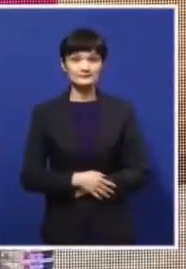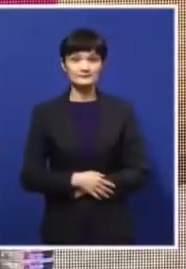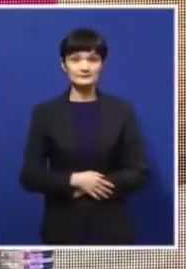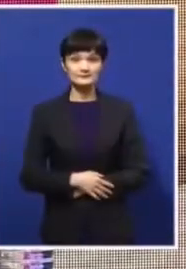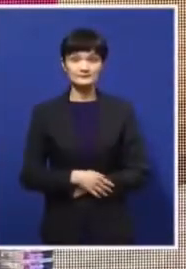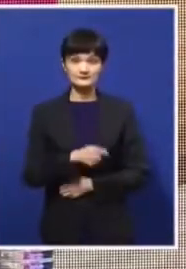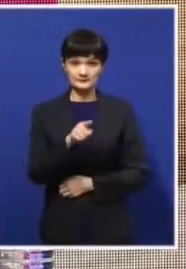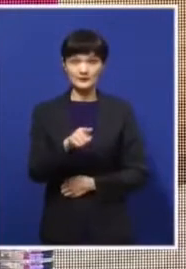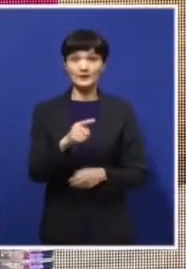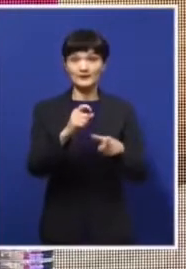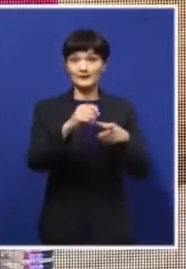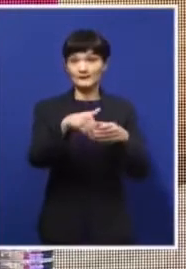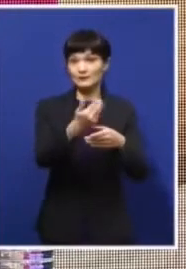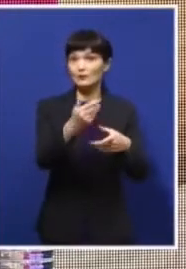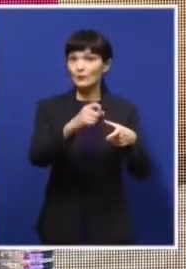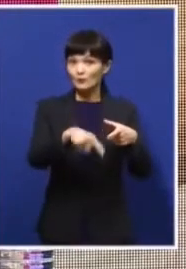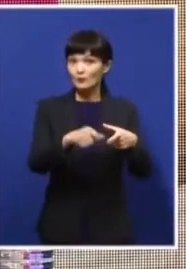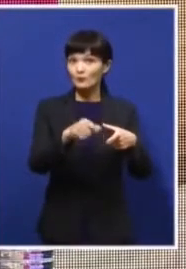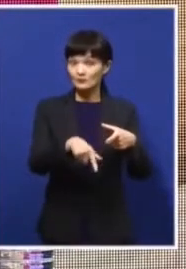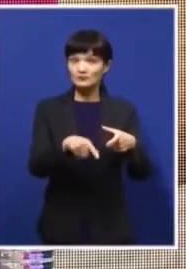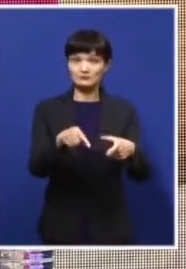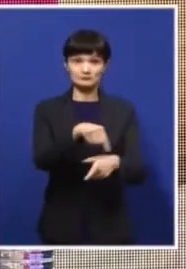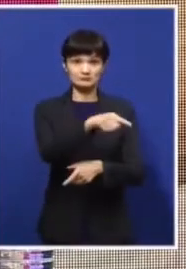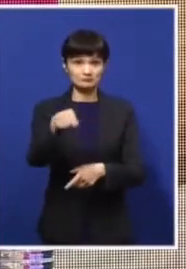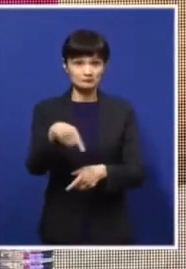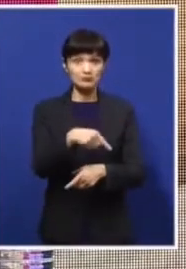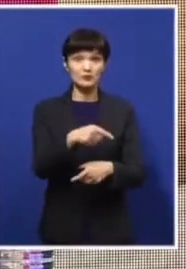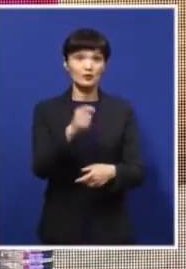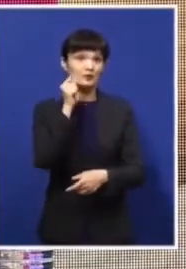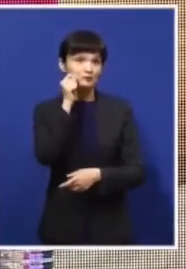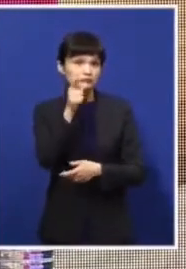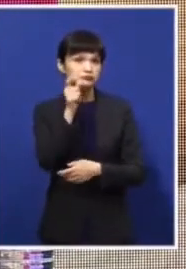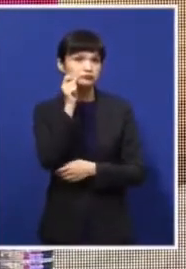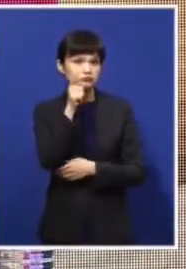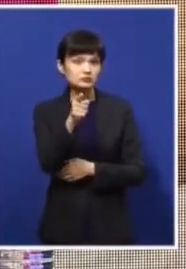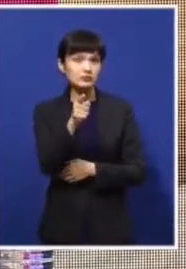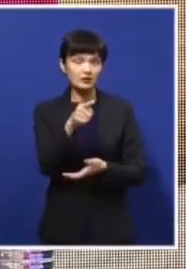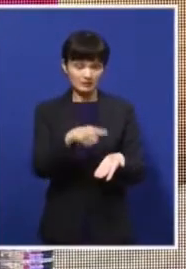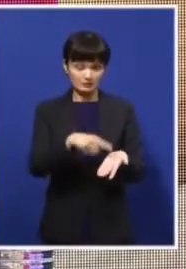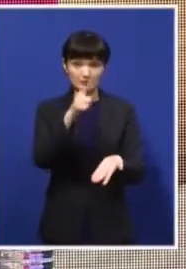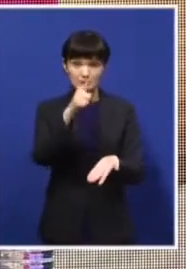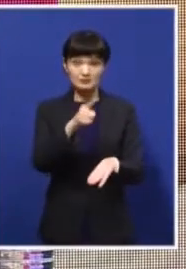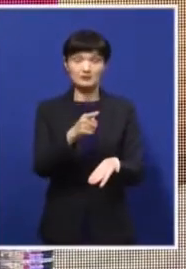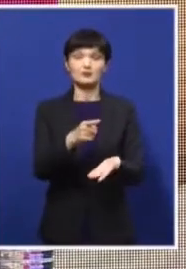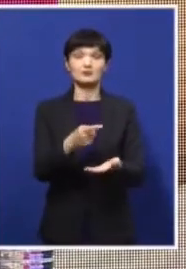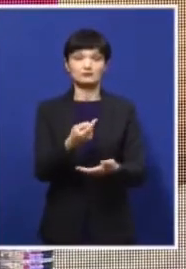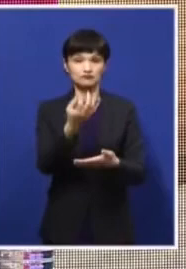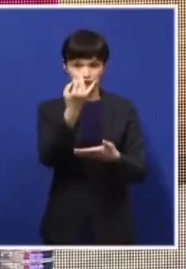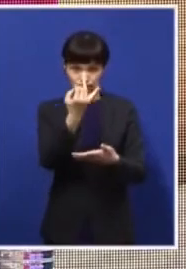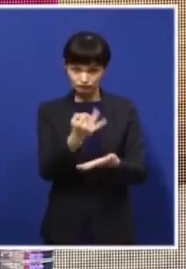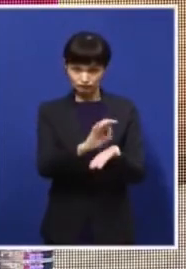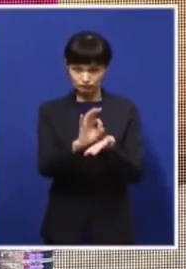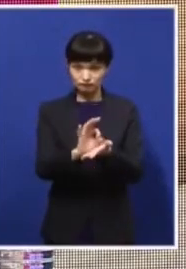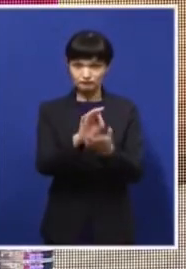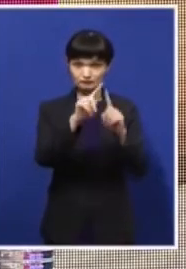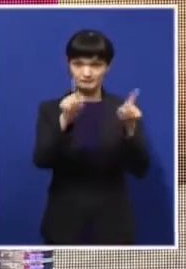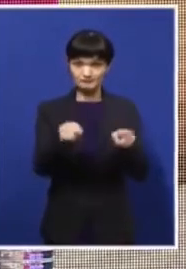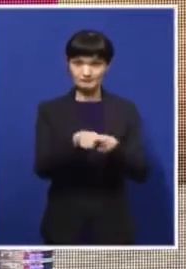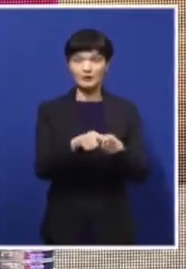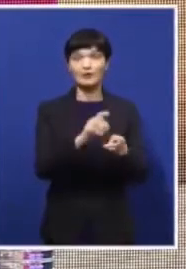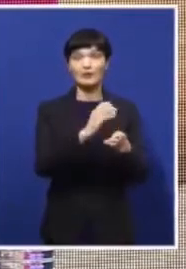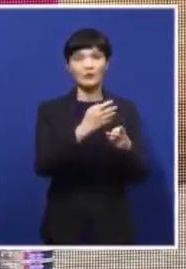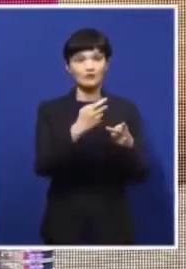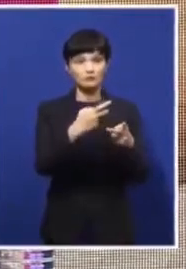账单寄送的频率，像信用卡的话是月账单，所以在账单上面一定会显示你现在回馈多少，余额多